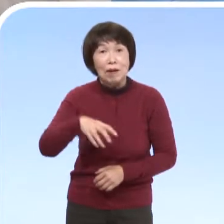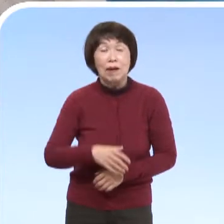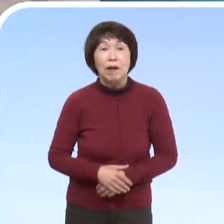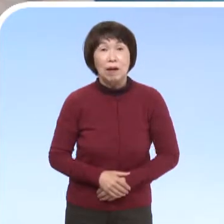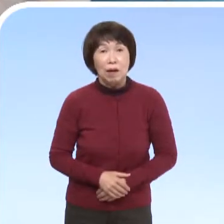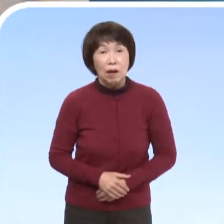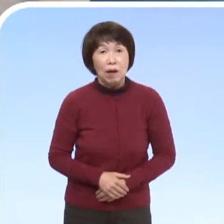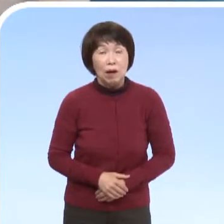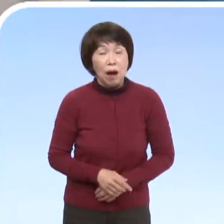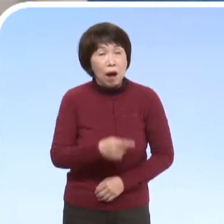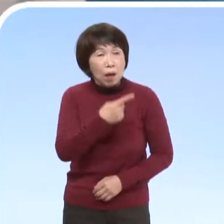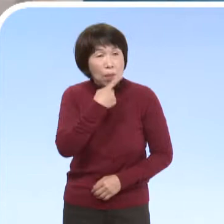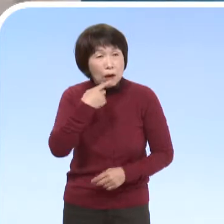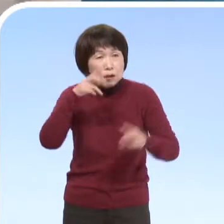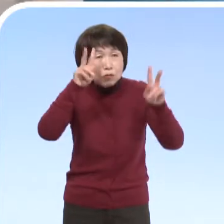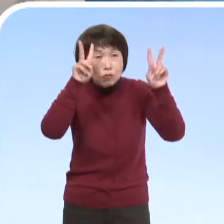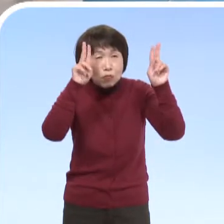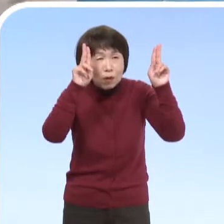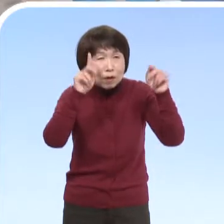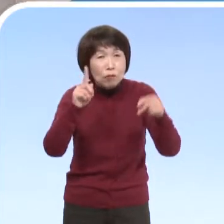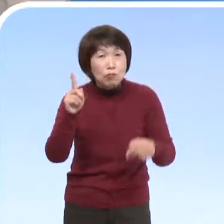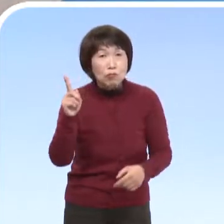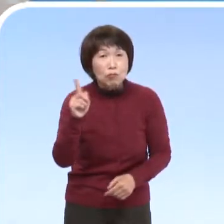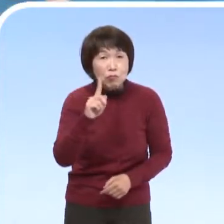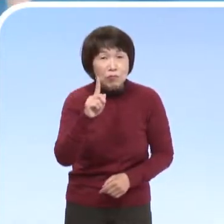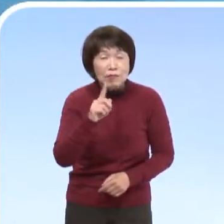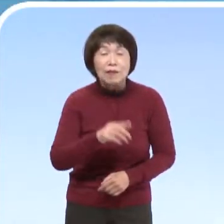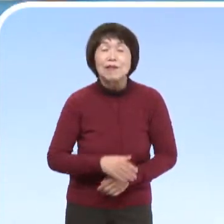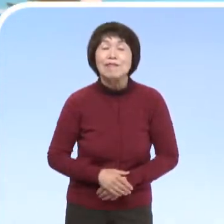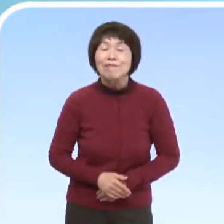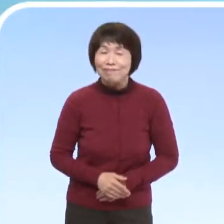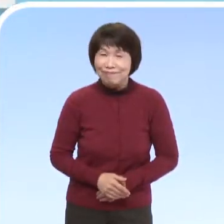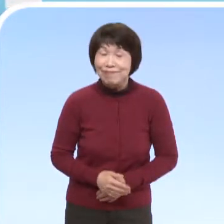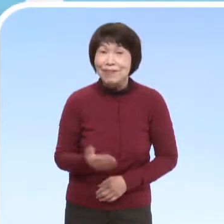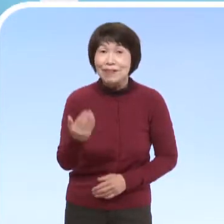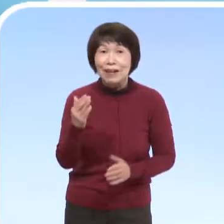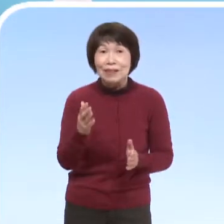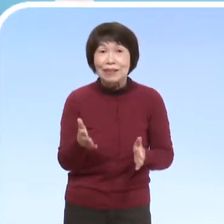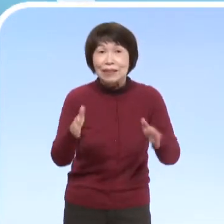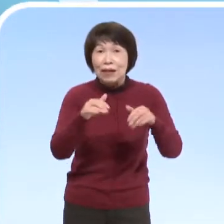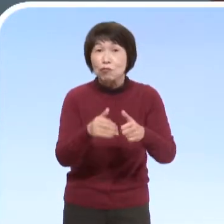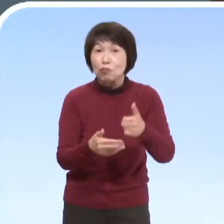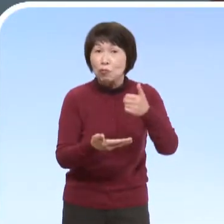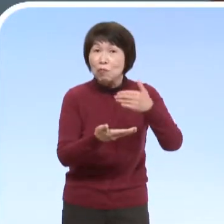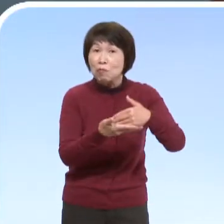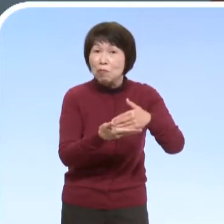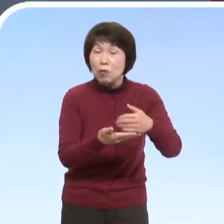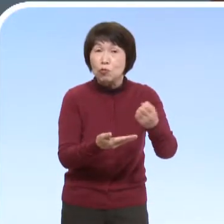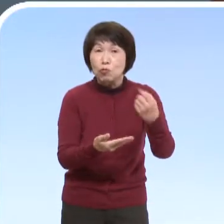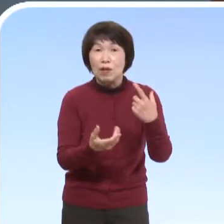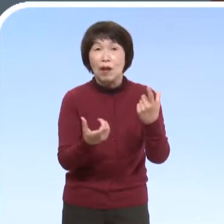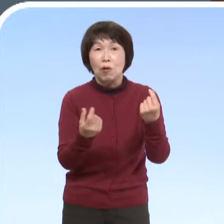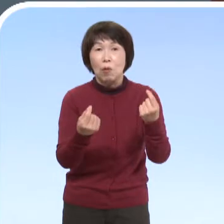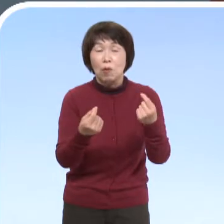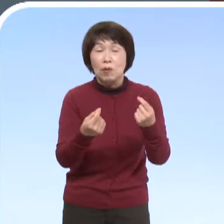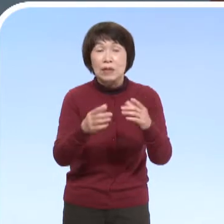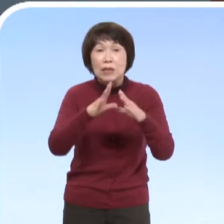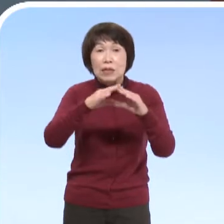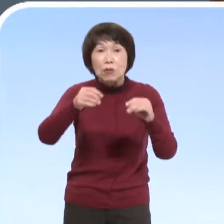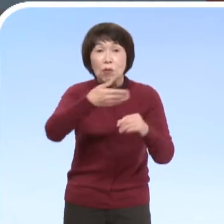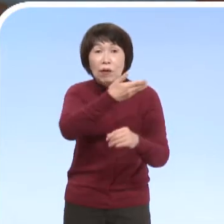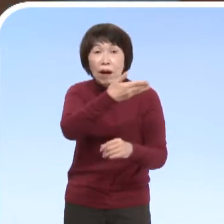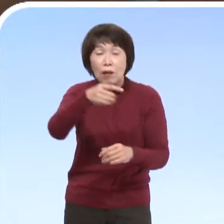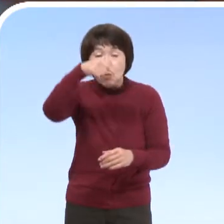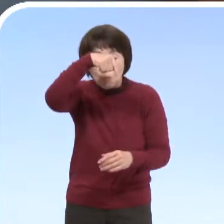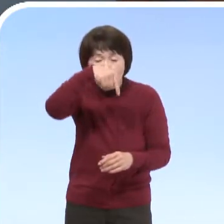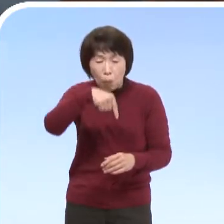ワイガニというのはどういうカニなんですか。 ベニズワイガニというのは、館長さんが話されたように、はい、日本海の固有水に住んでいる